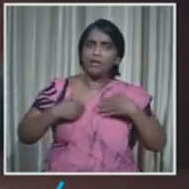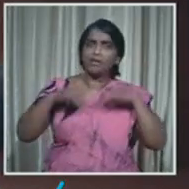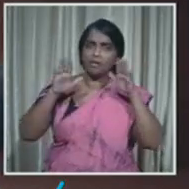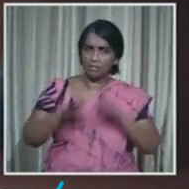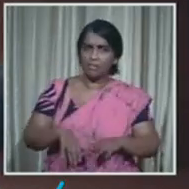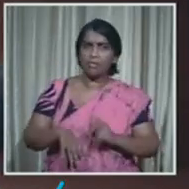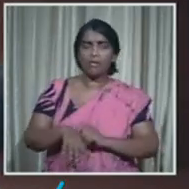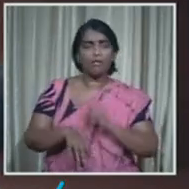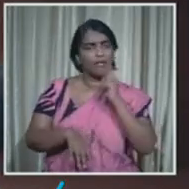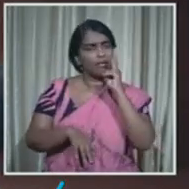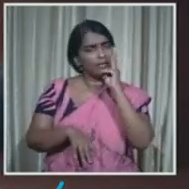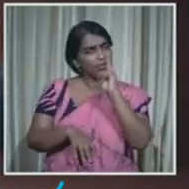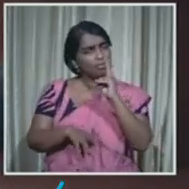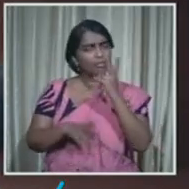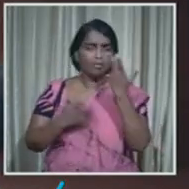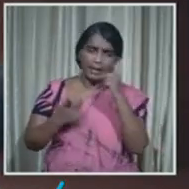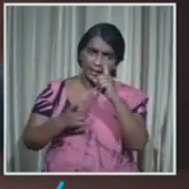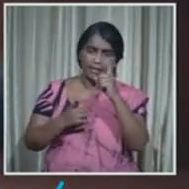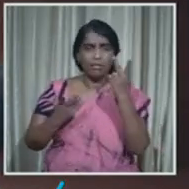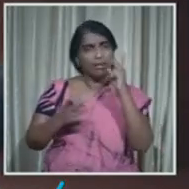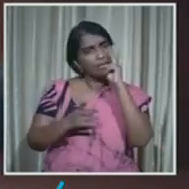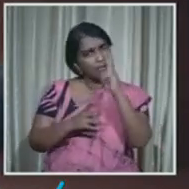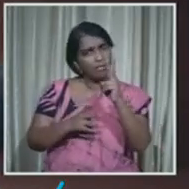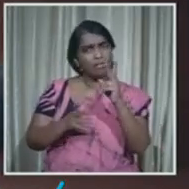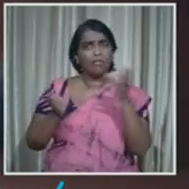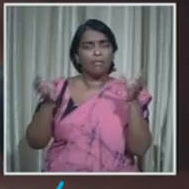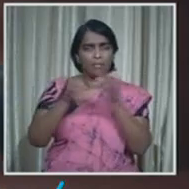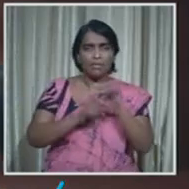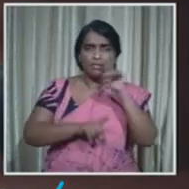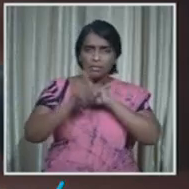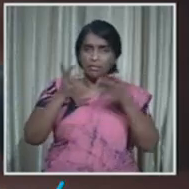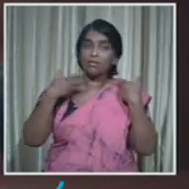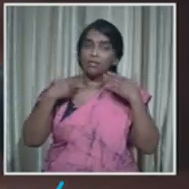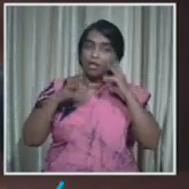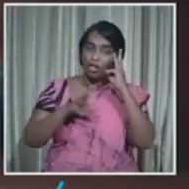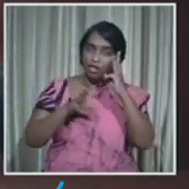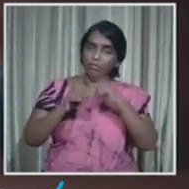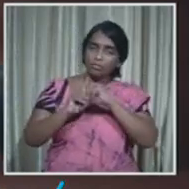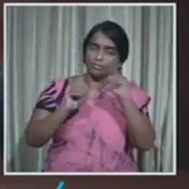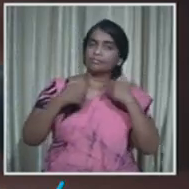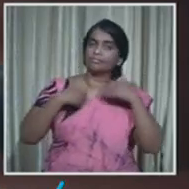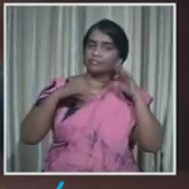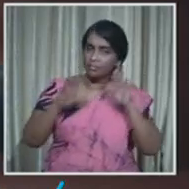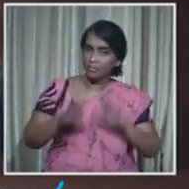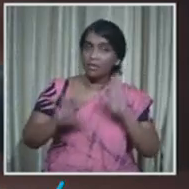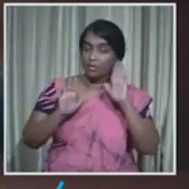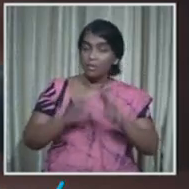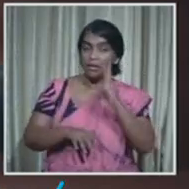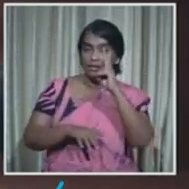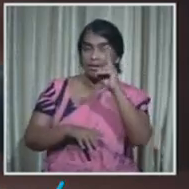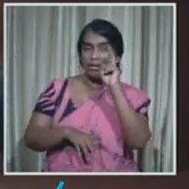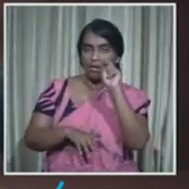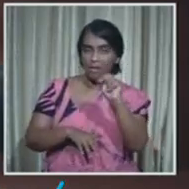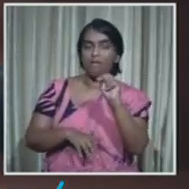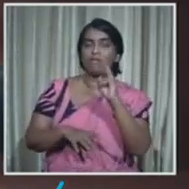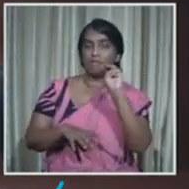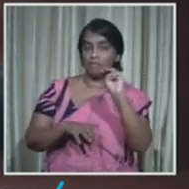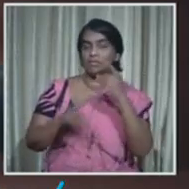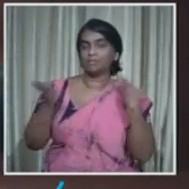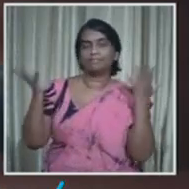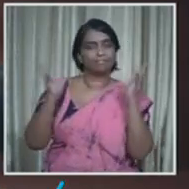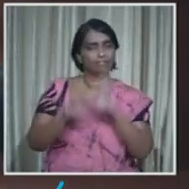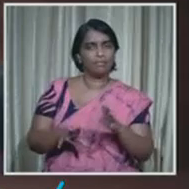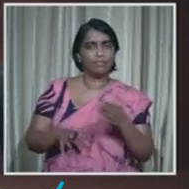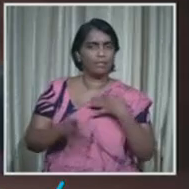රැස්වීම කැඳවුවා නම් අවසන් වනතෙක් ඉන්නවා. දෙකට පක්ෂ නායක රැස්වීම කැඳවුවත් ඒ තුන වෙනකන් ඉන්නවා. හැබැයි ඔබතුමා දෙකමාරට විතර කැඳවුවේ. ඒ නිසා